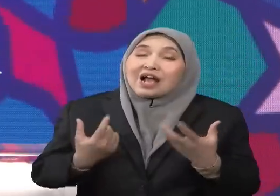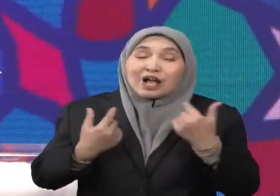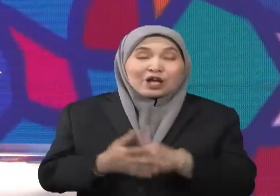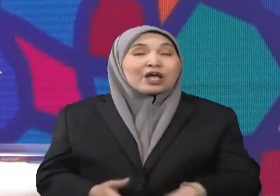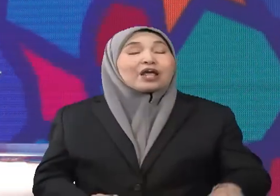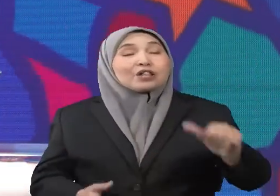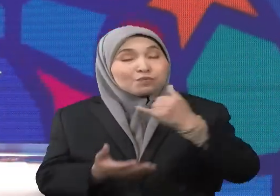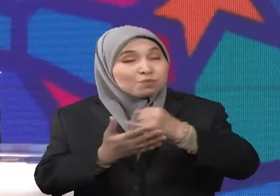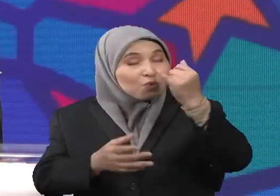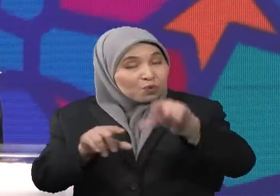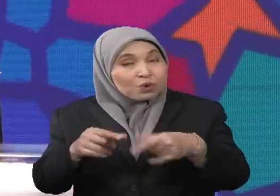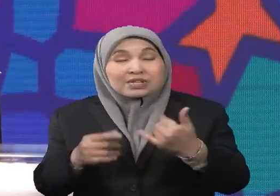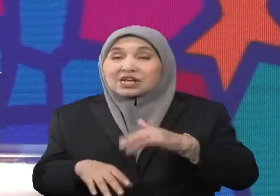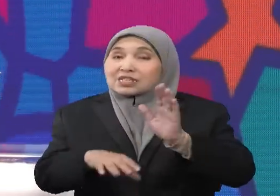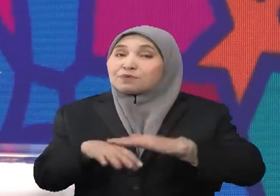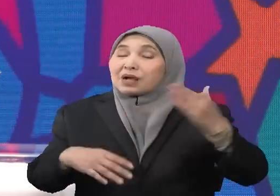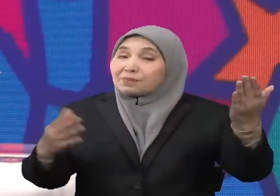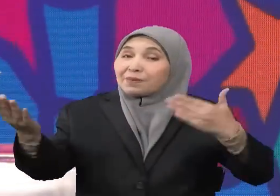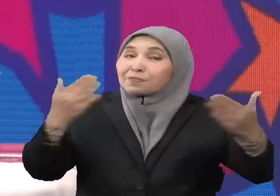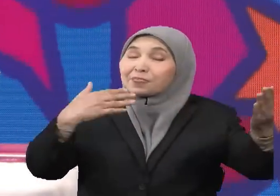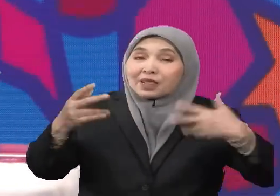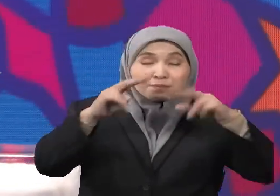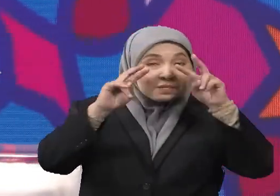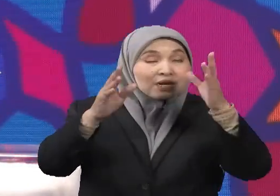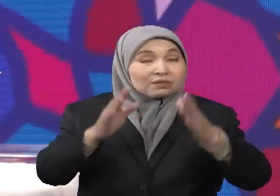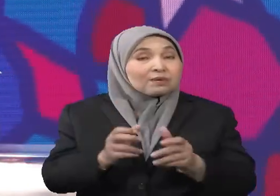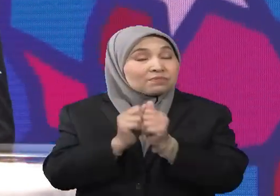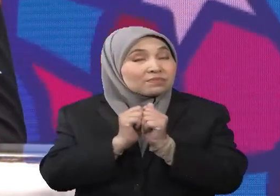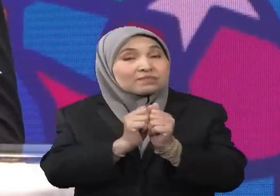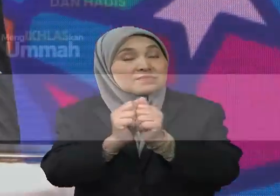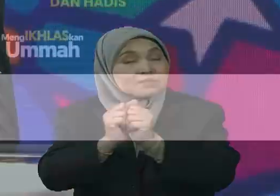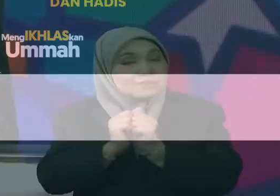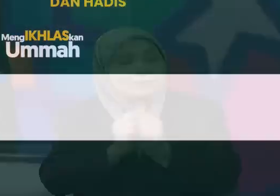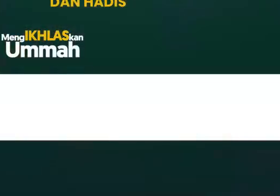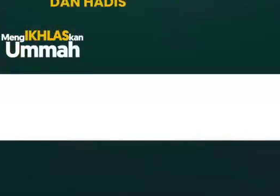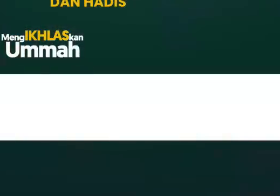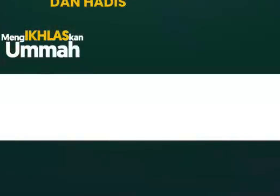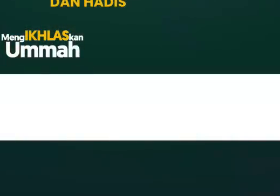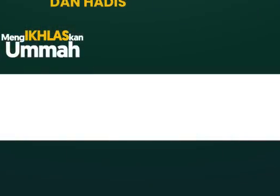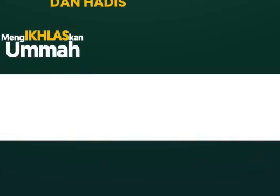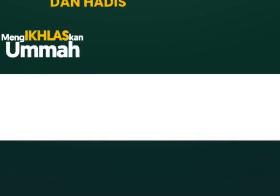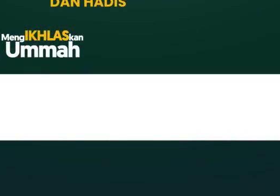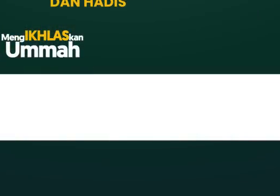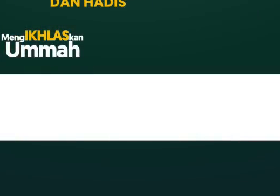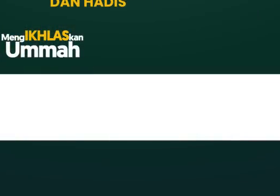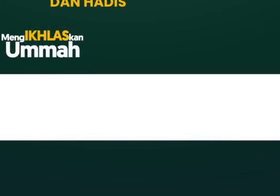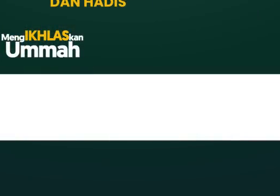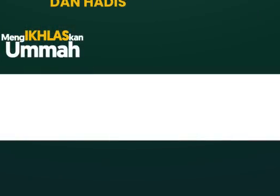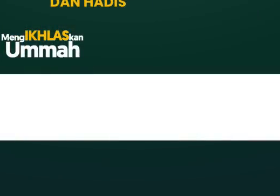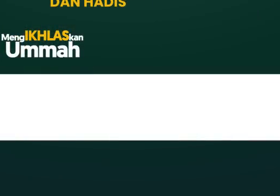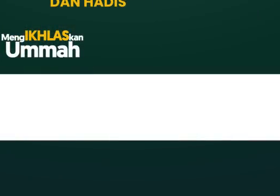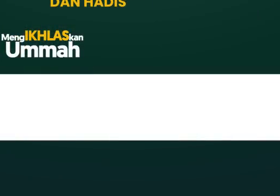Untuk itu saya juga mengajak kepada para penonton untuk sama-sama dalam tabung gerakan al-qur'an boleh